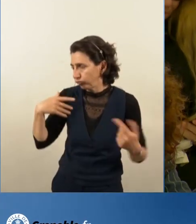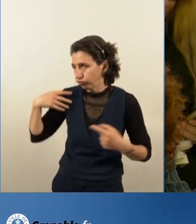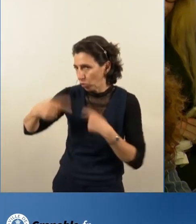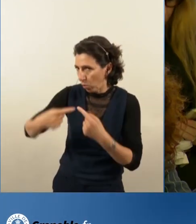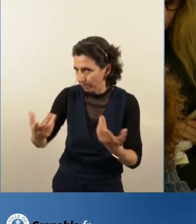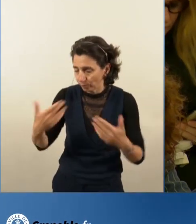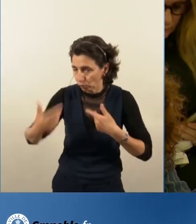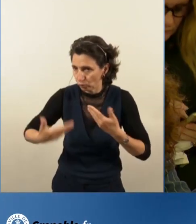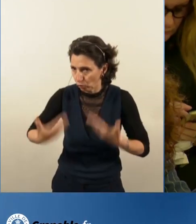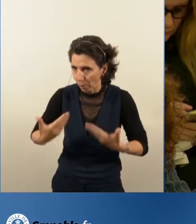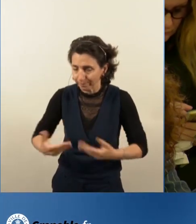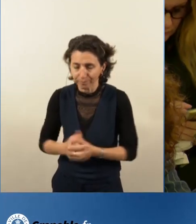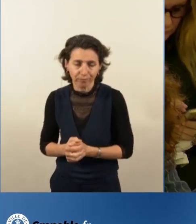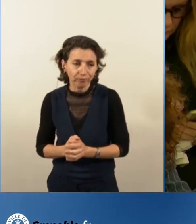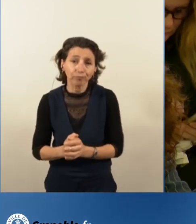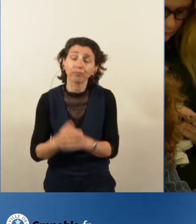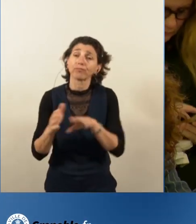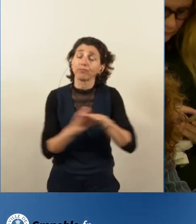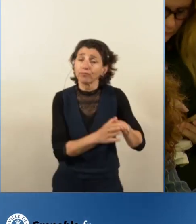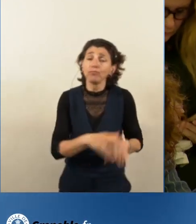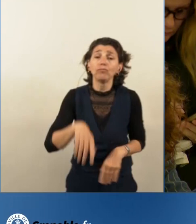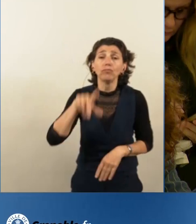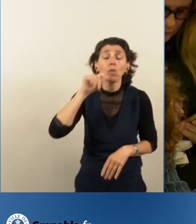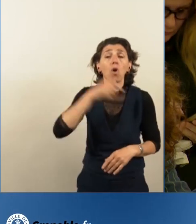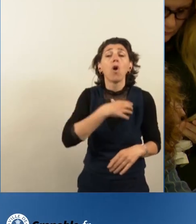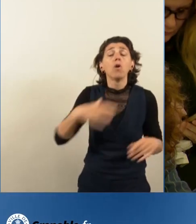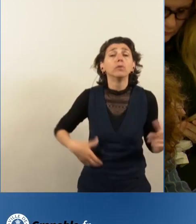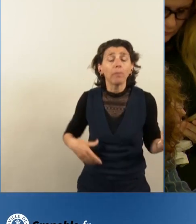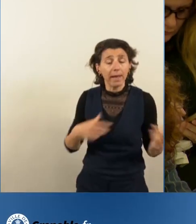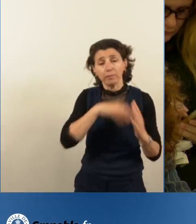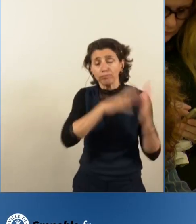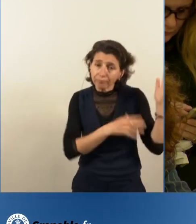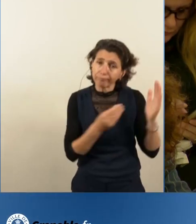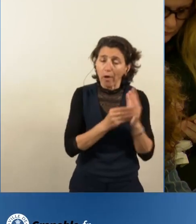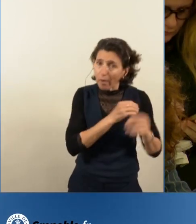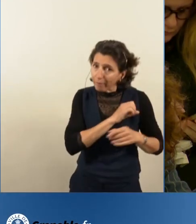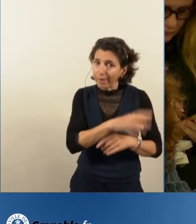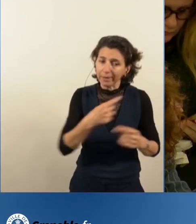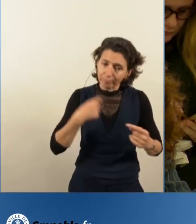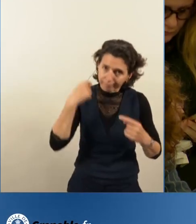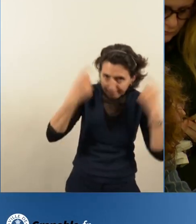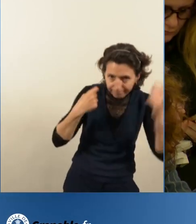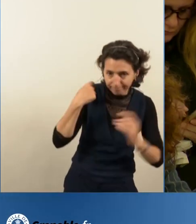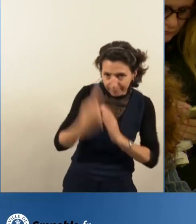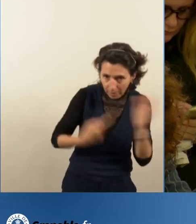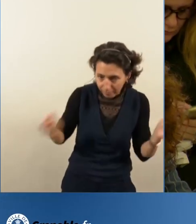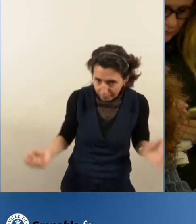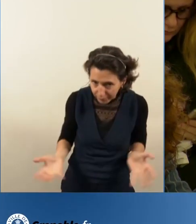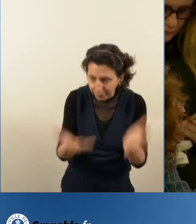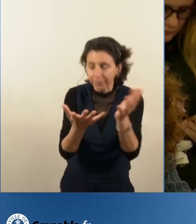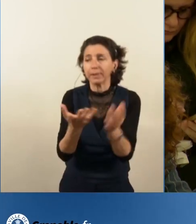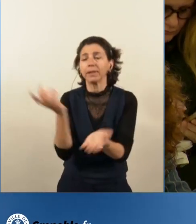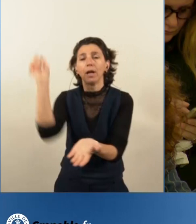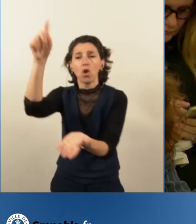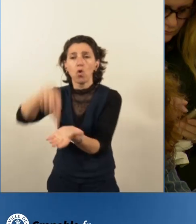a écrit récemment pour relancer la réflexion comme il est d'usage suite à celle sur les centres aquatiques de notre